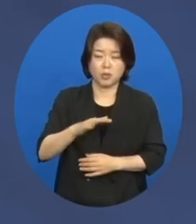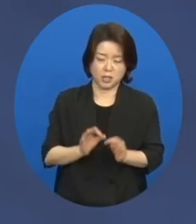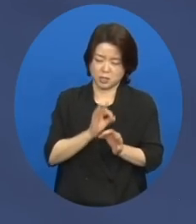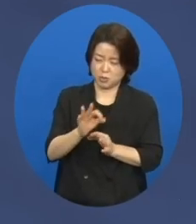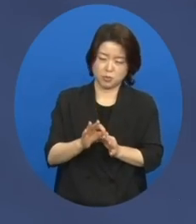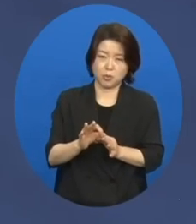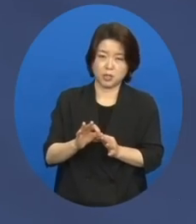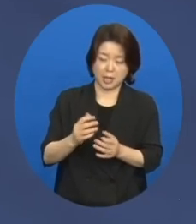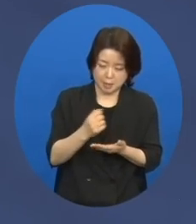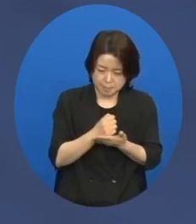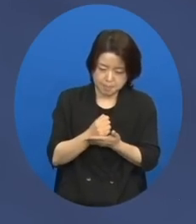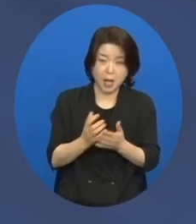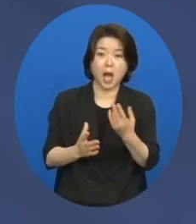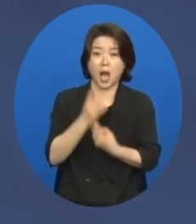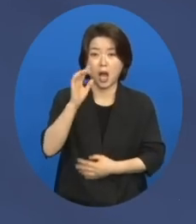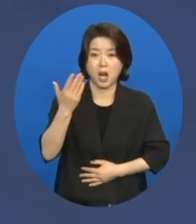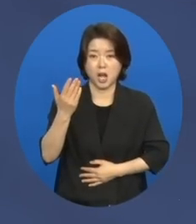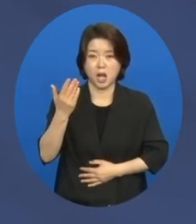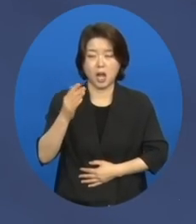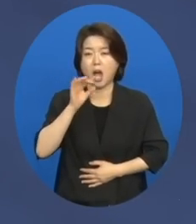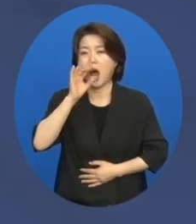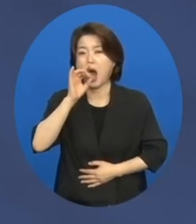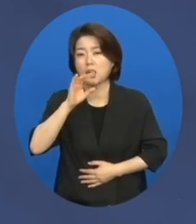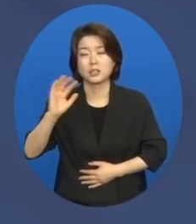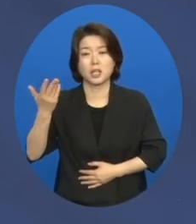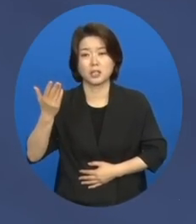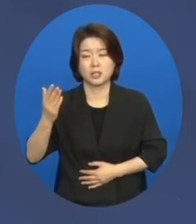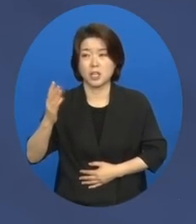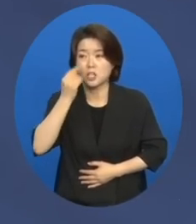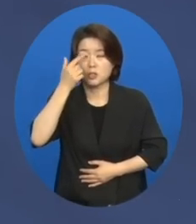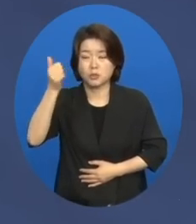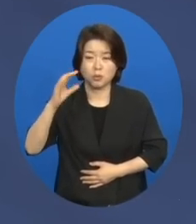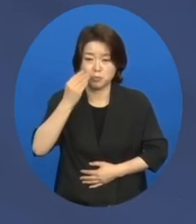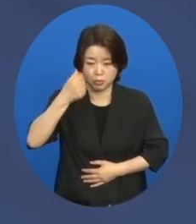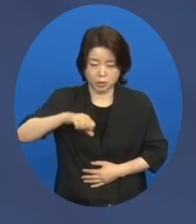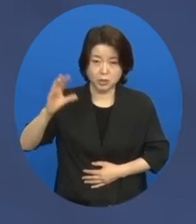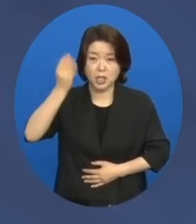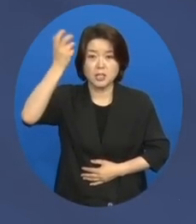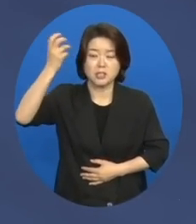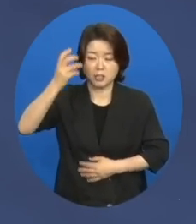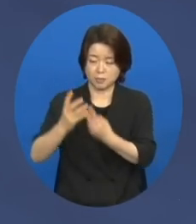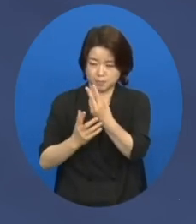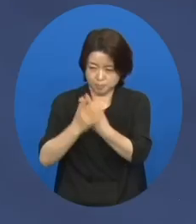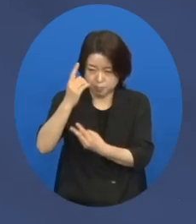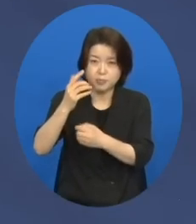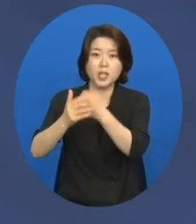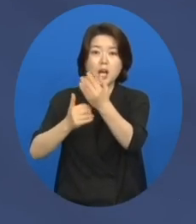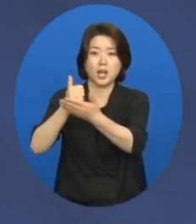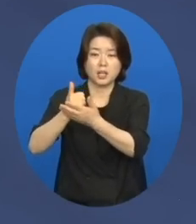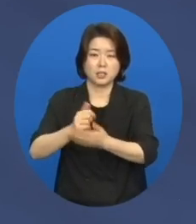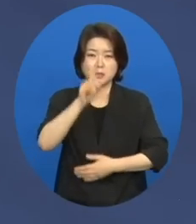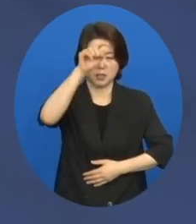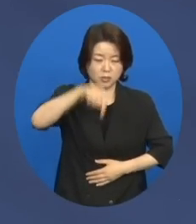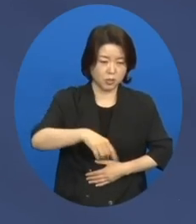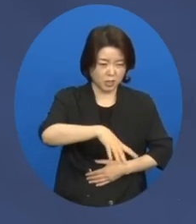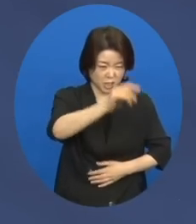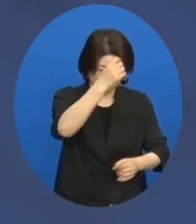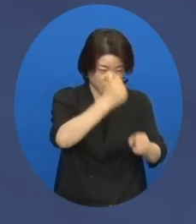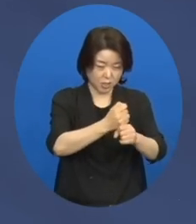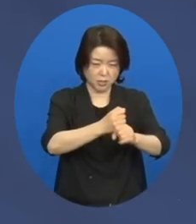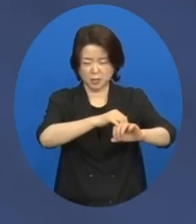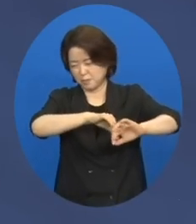한 운명이 되시지 않으면 불가능한 성부, 성자, 성령, 삼위 하나님이 천지 창조 첫